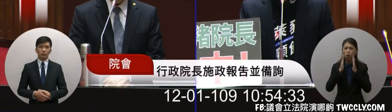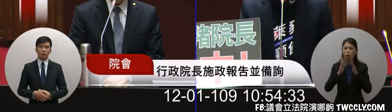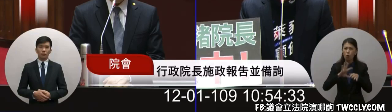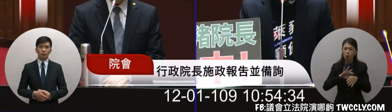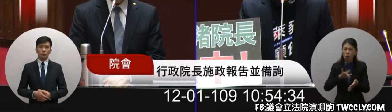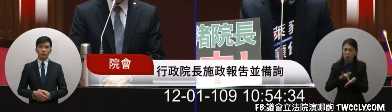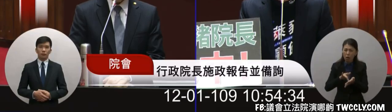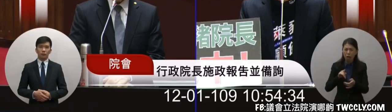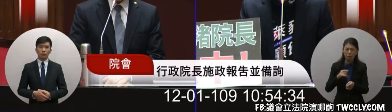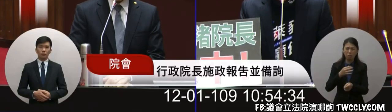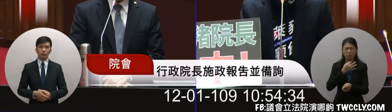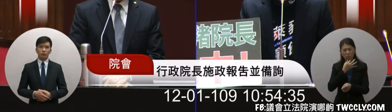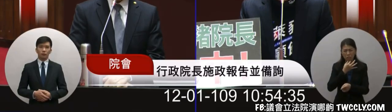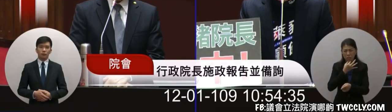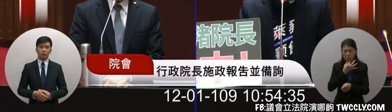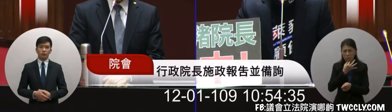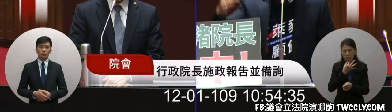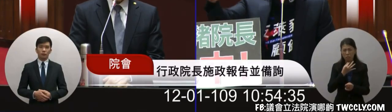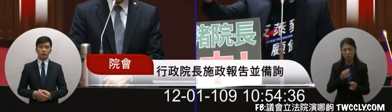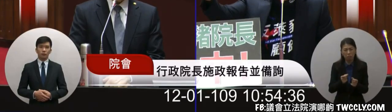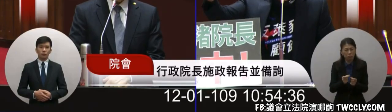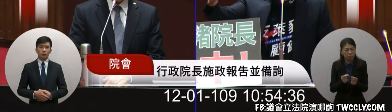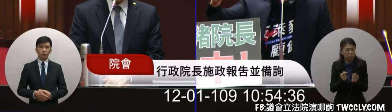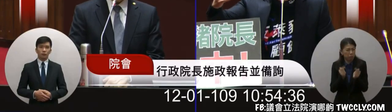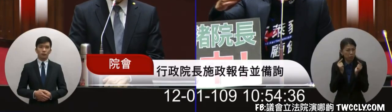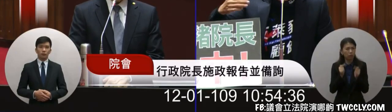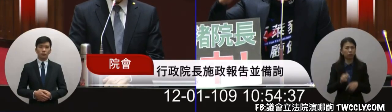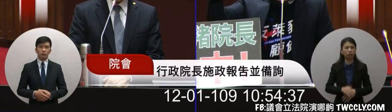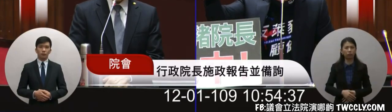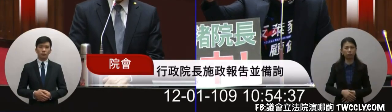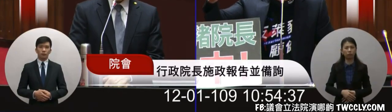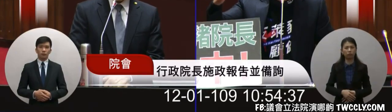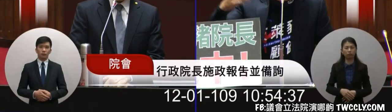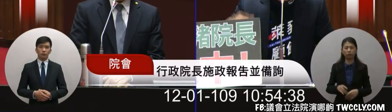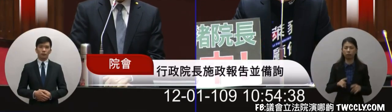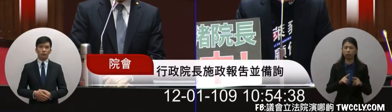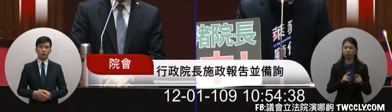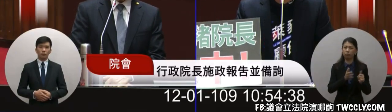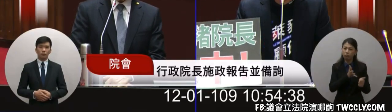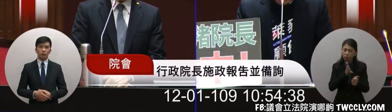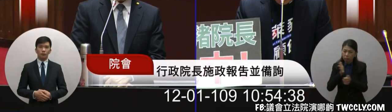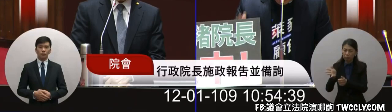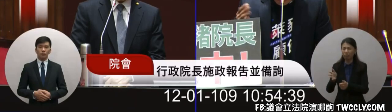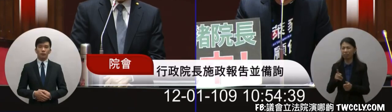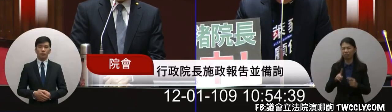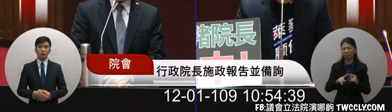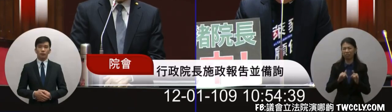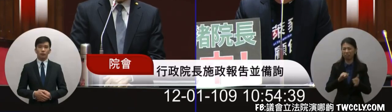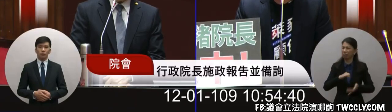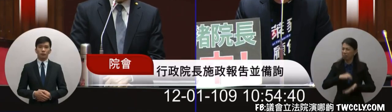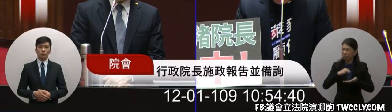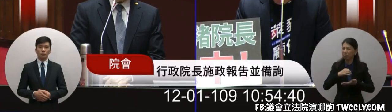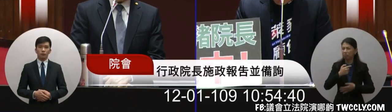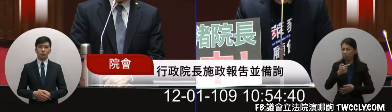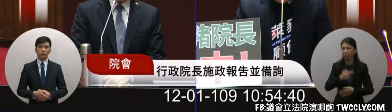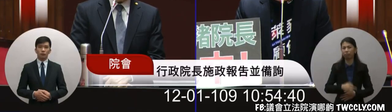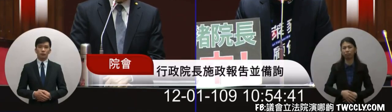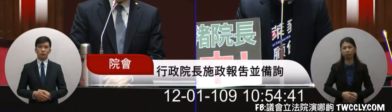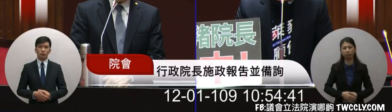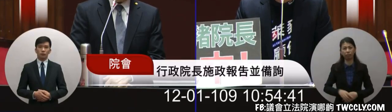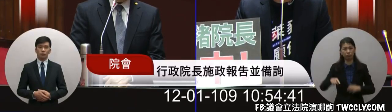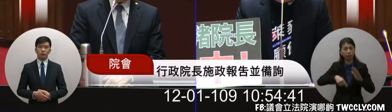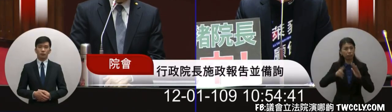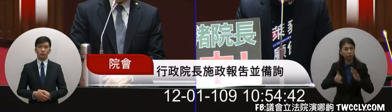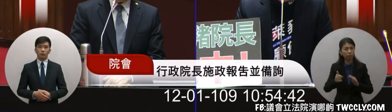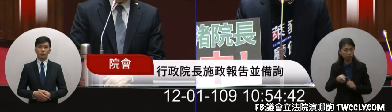没有消除，反而越来越增加，很多的民意机关跟民意调查都有看到。院长，您到目前为